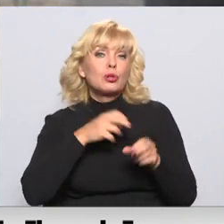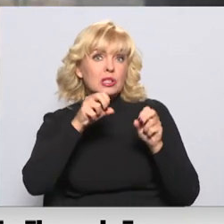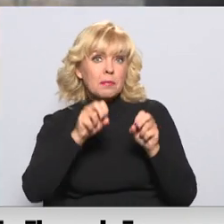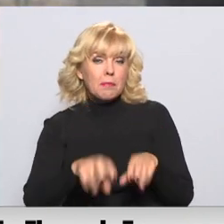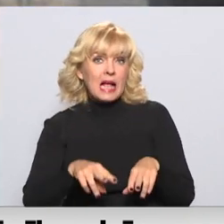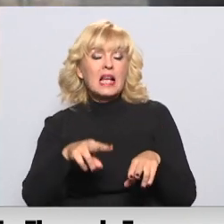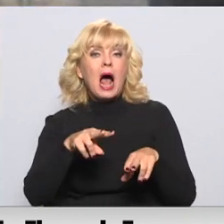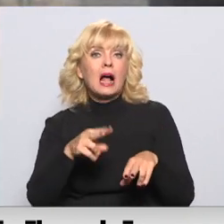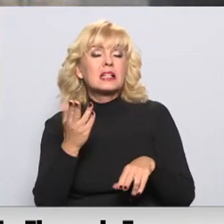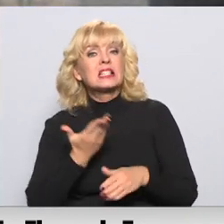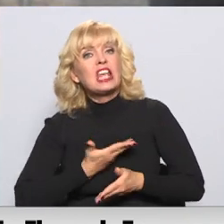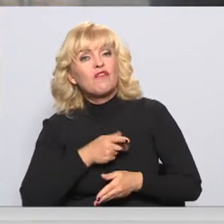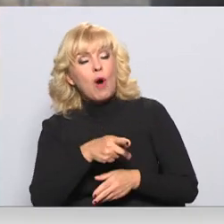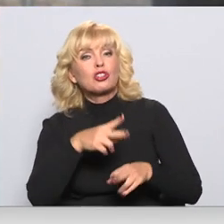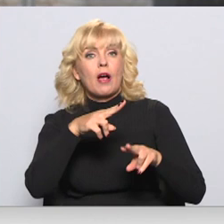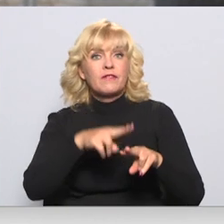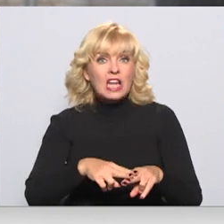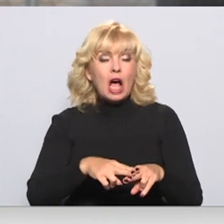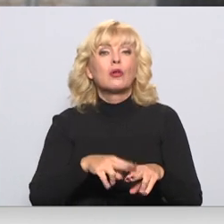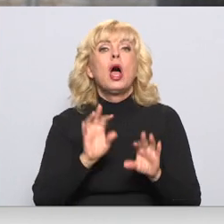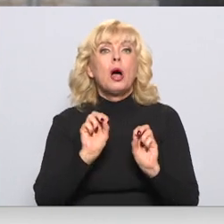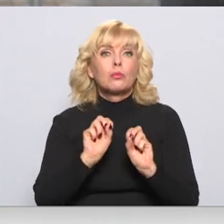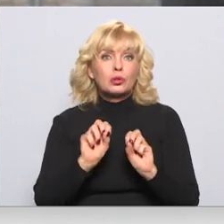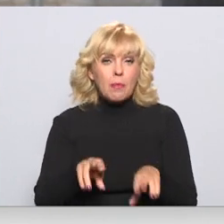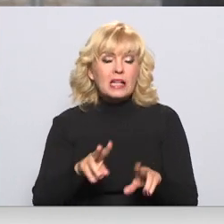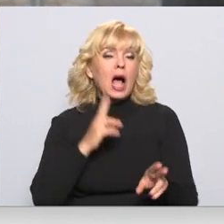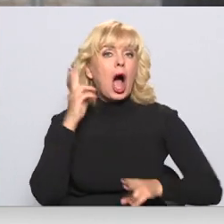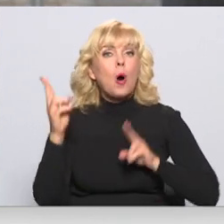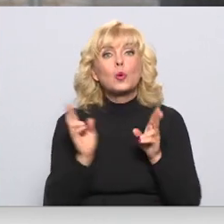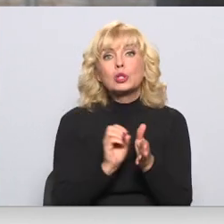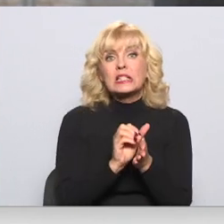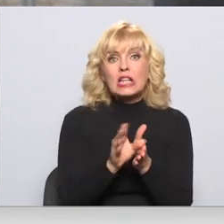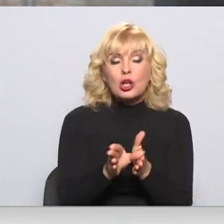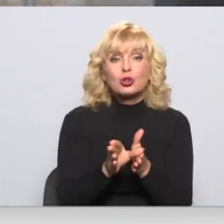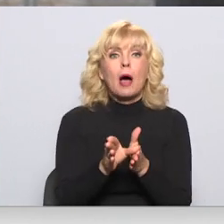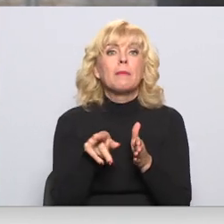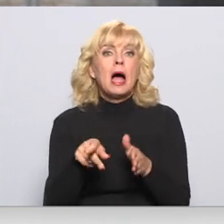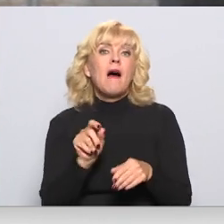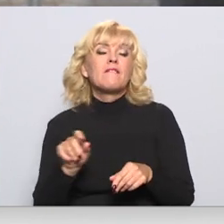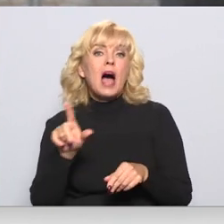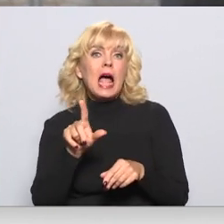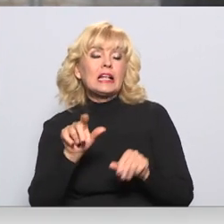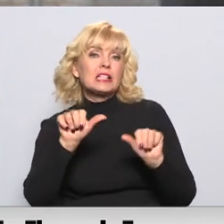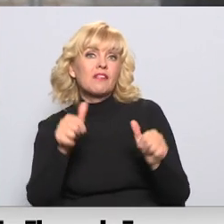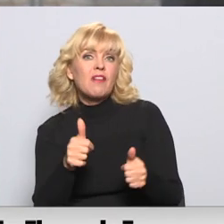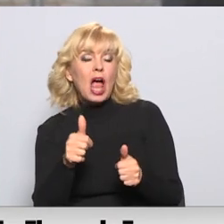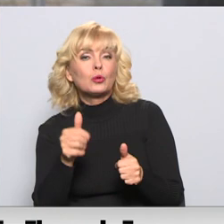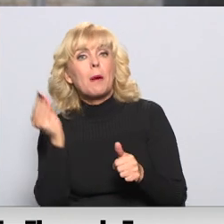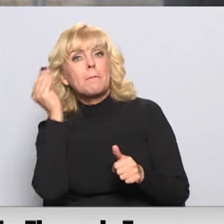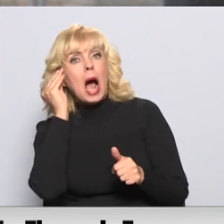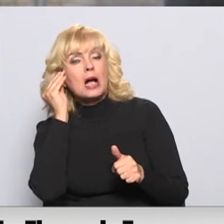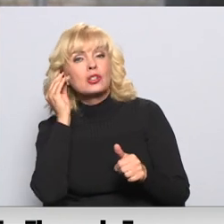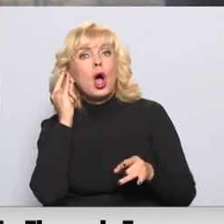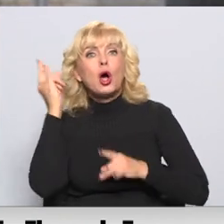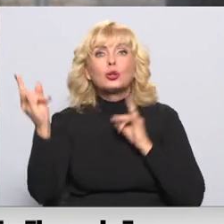voljērs. Tur būs paredzēts gan izvietot attiecīgi akustiskās sistēmas, jeb sistēmu, kuru mēs varēsim radīt kādus mākslīgus trokšņus, ar kuriem